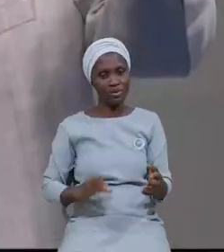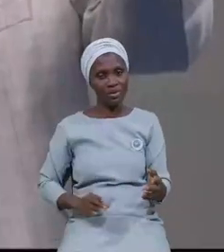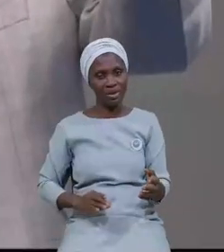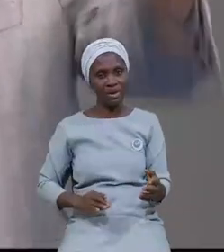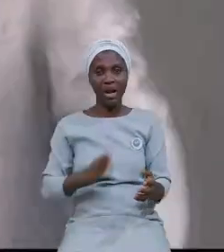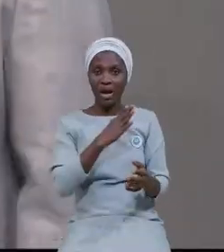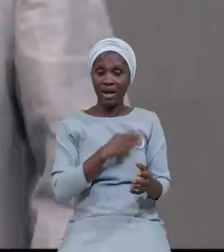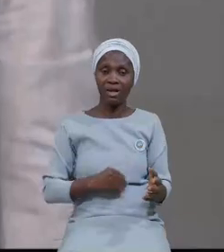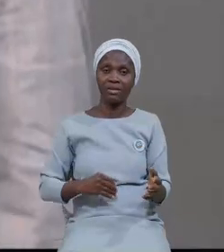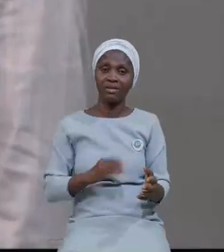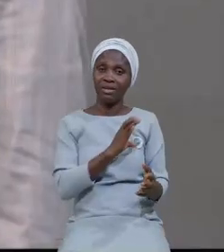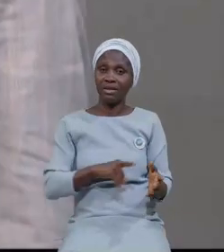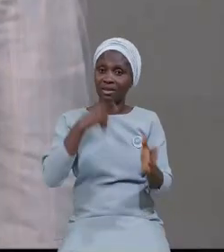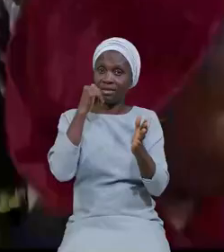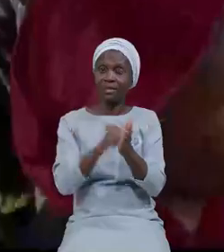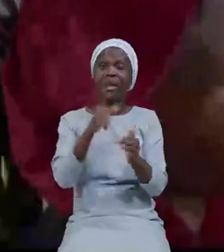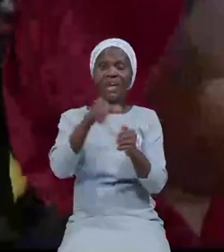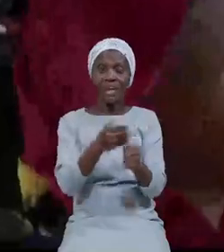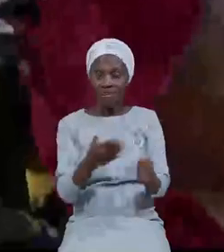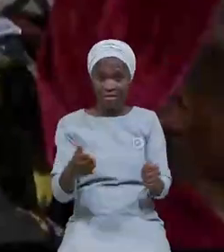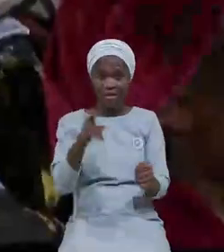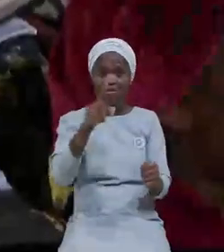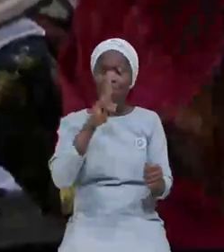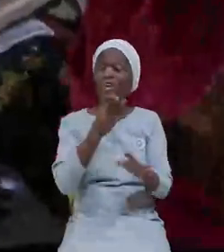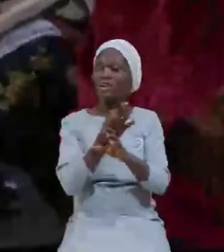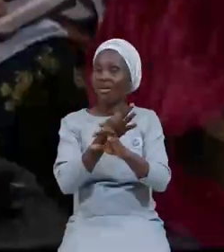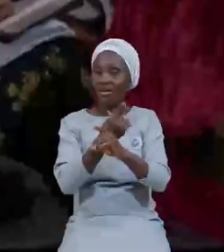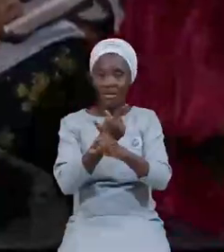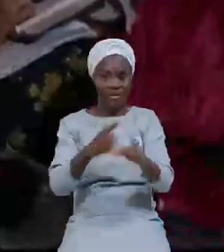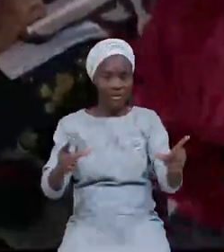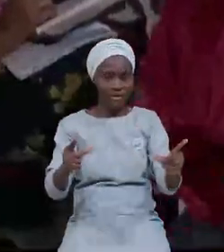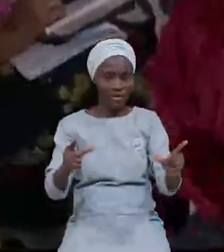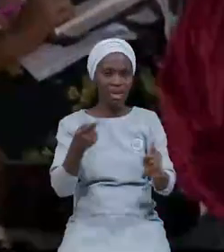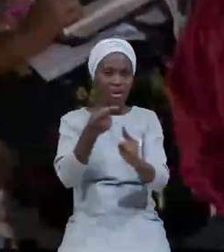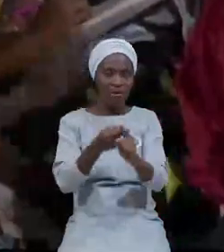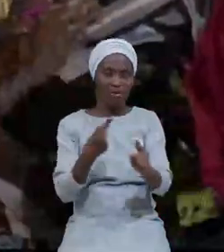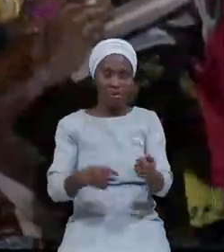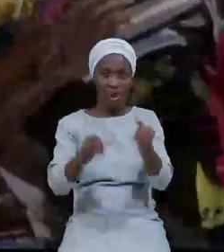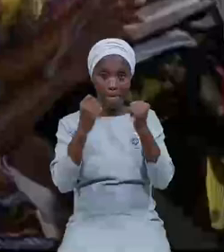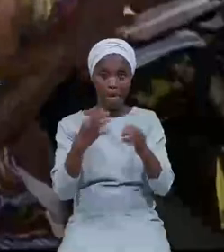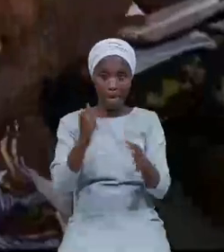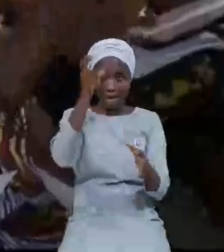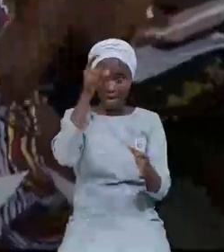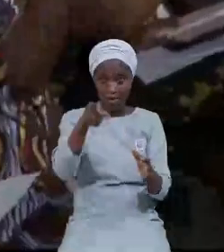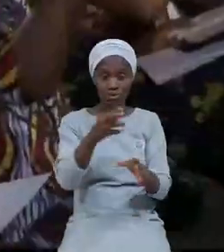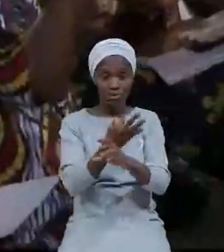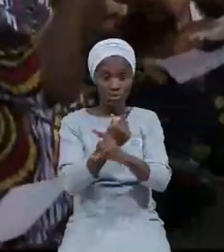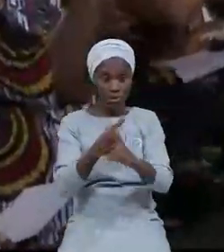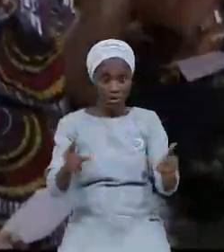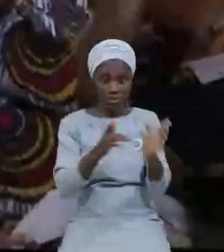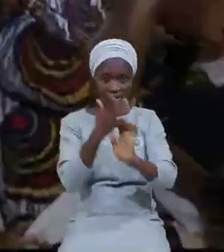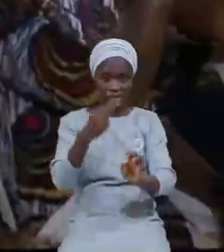viens à Christ et dit tout sera libéré la puissance des ténèbres tu es